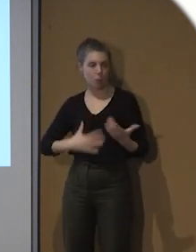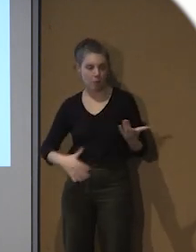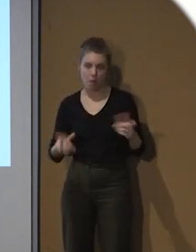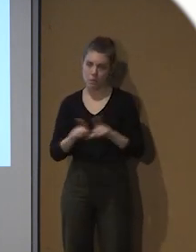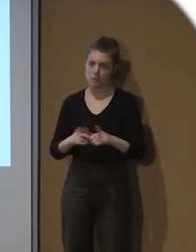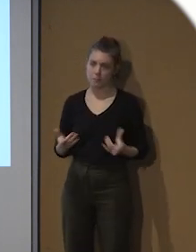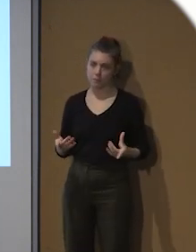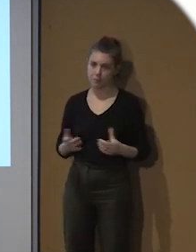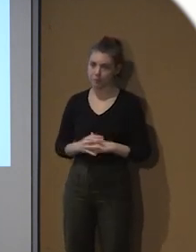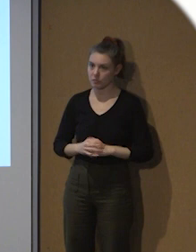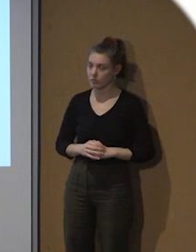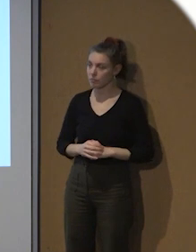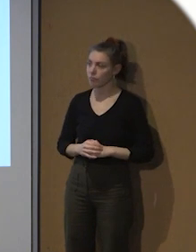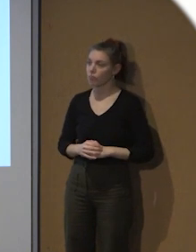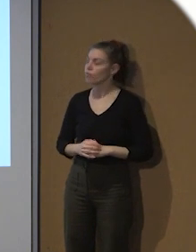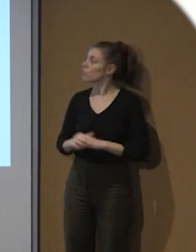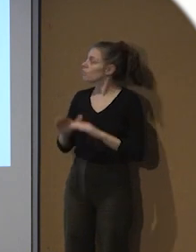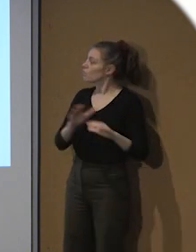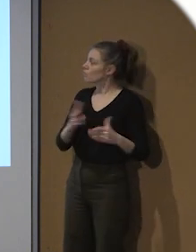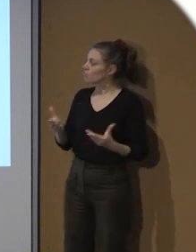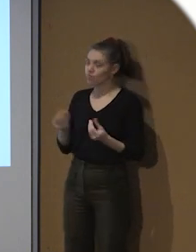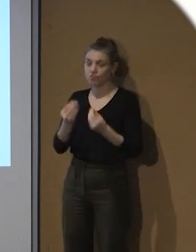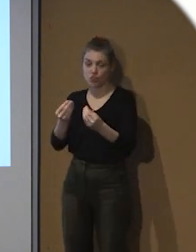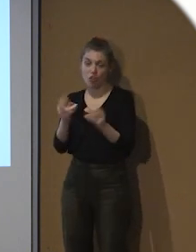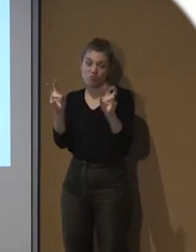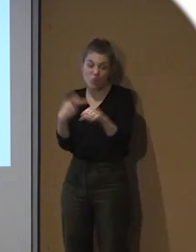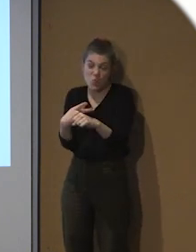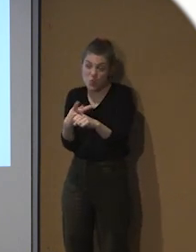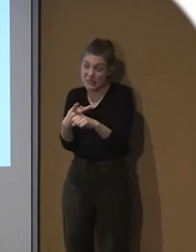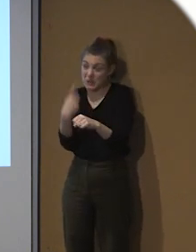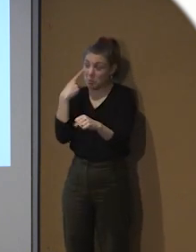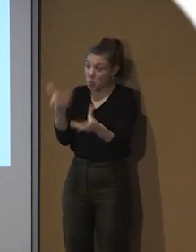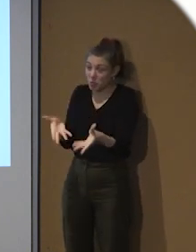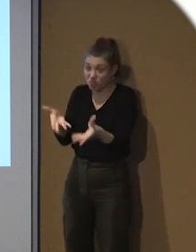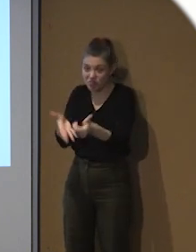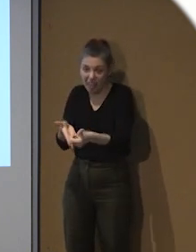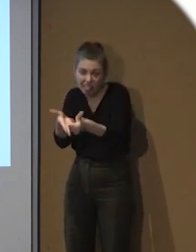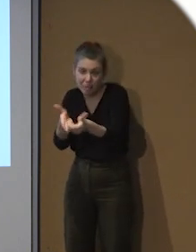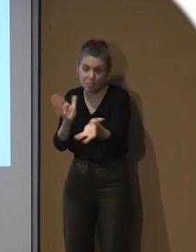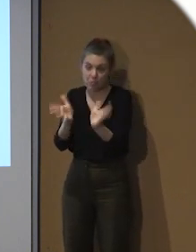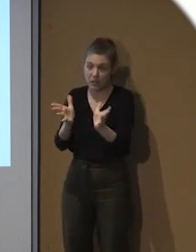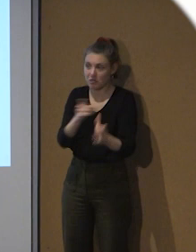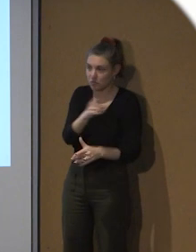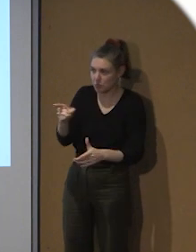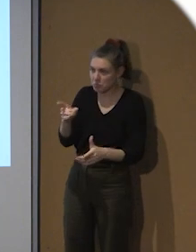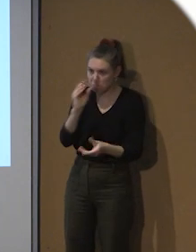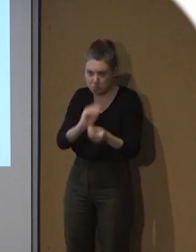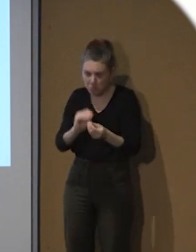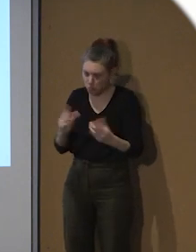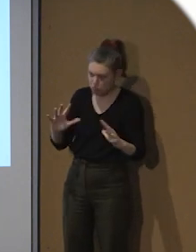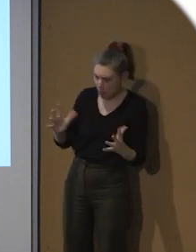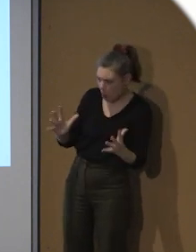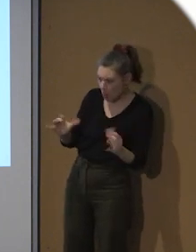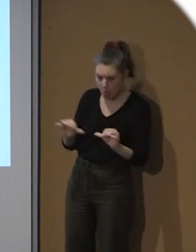Quelques outils pour vous guider et vous aider à bien faire dans les activités physiques. Le